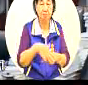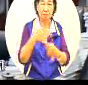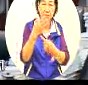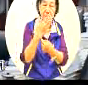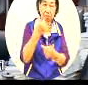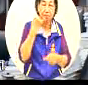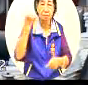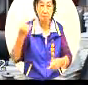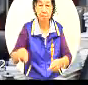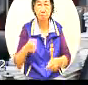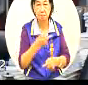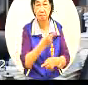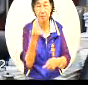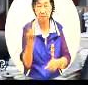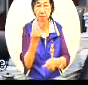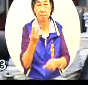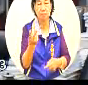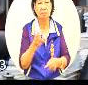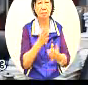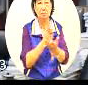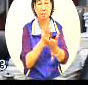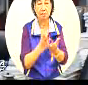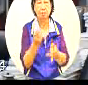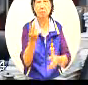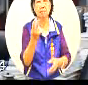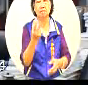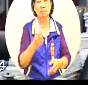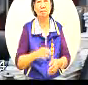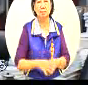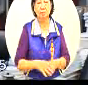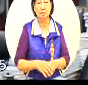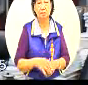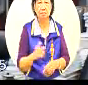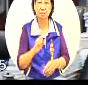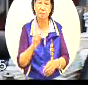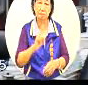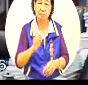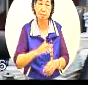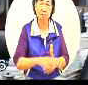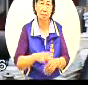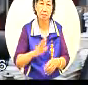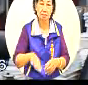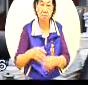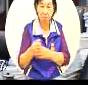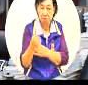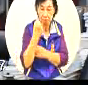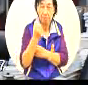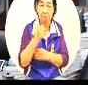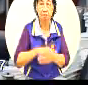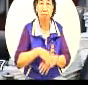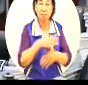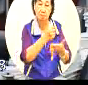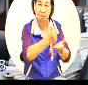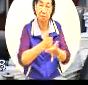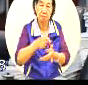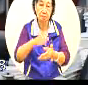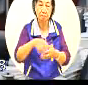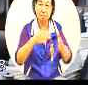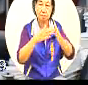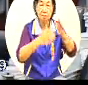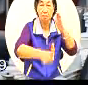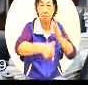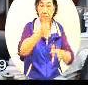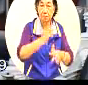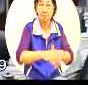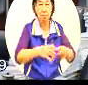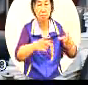大部分，待会会就教您这两大部分。那么如果有哪一些局目前有在努力，也请市长指派他们来做回答。但